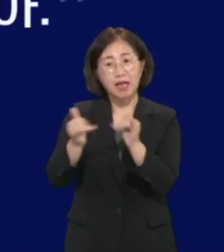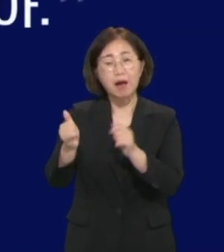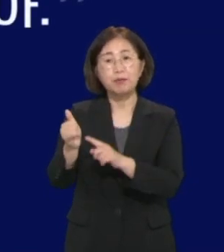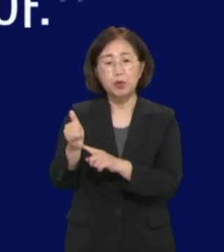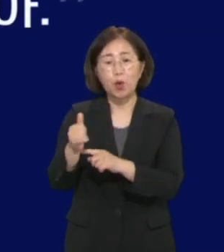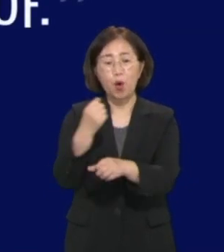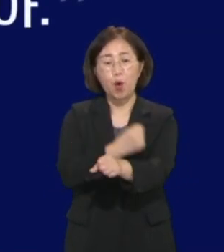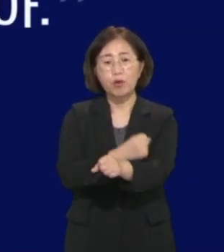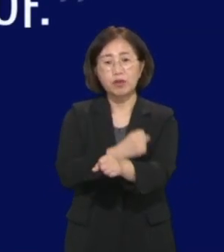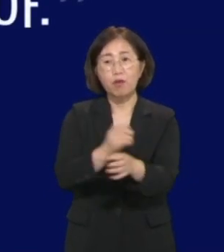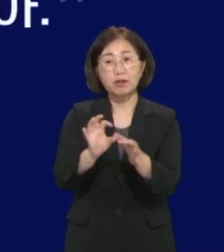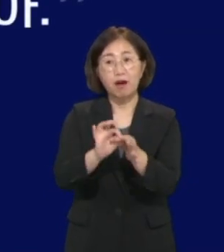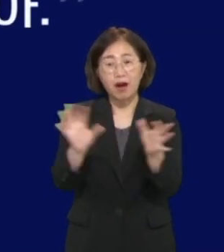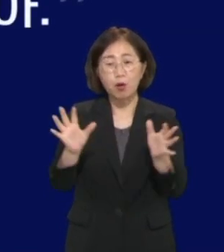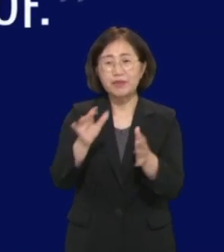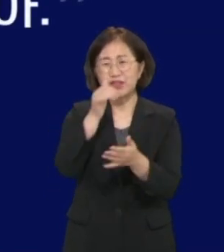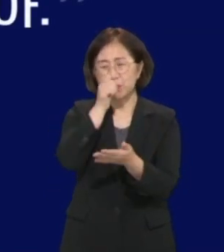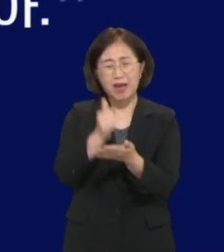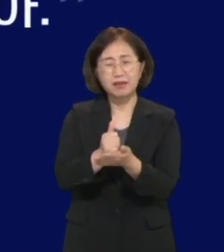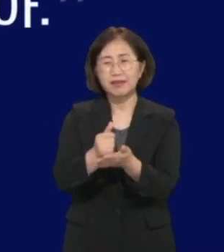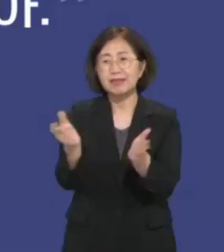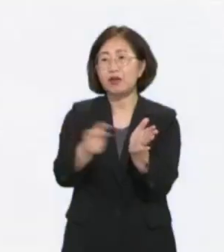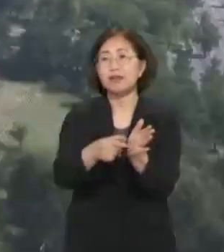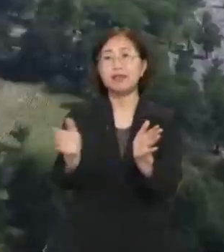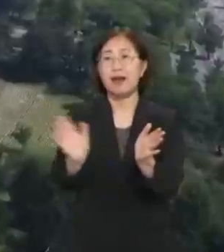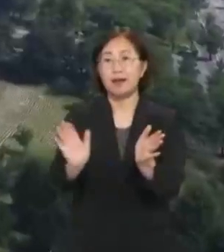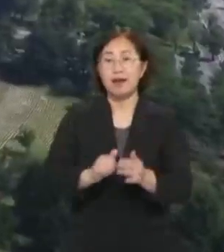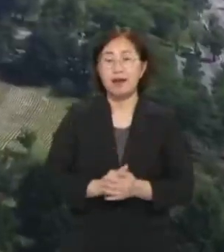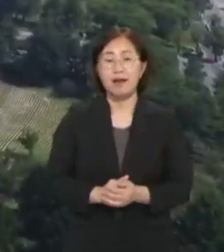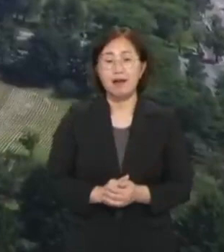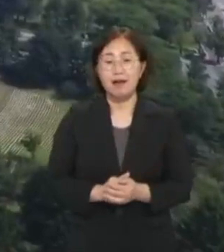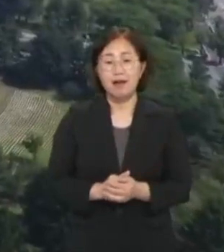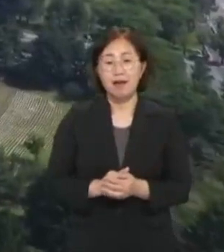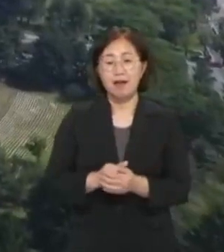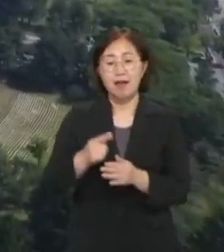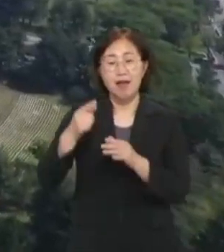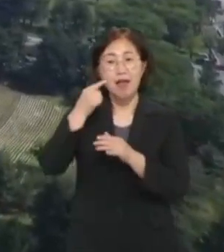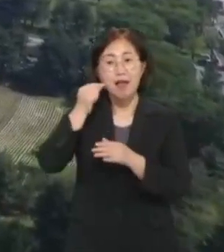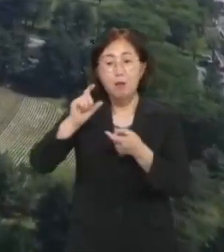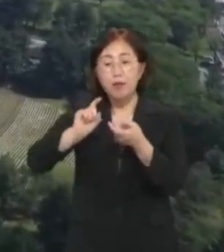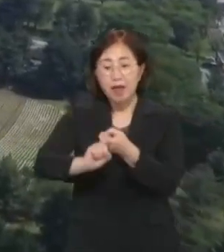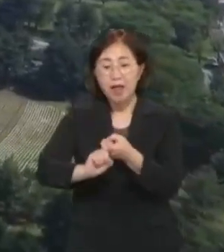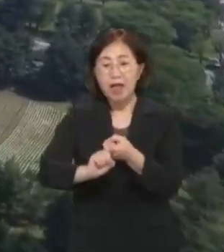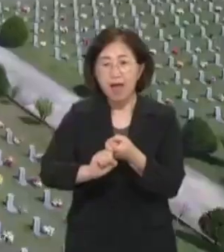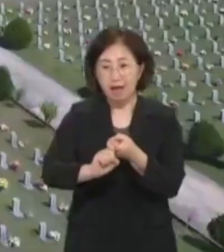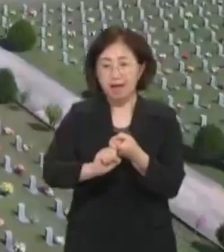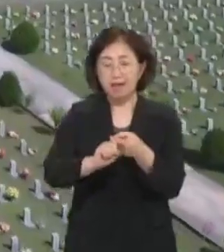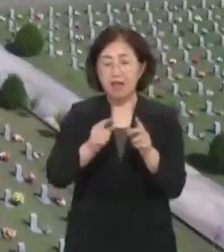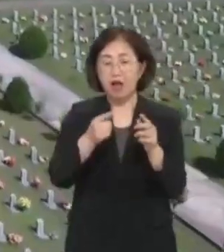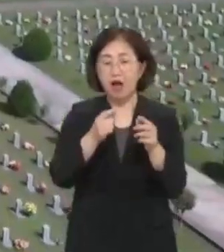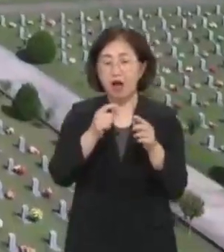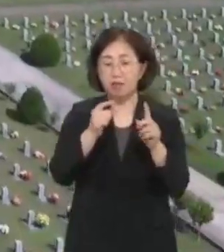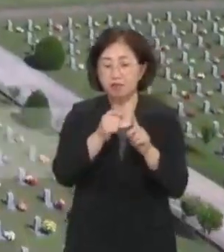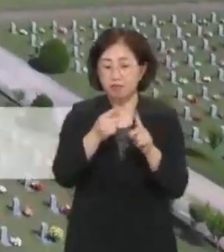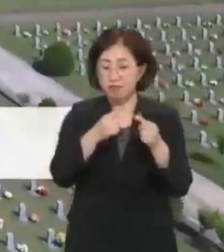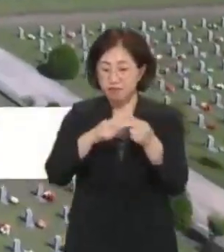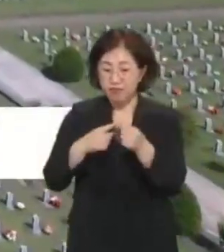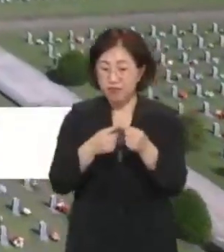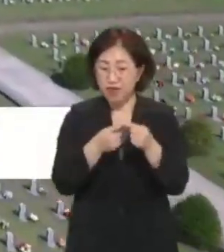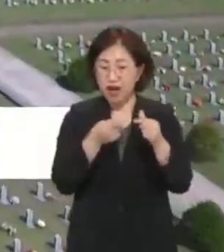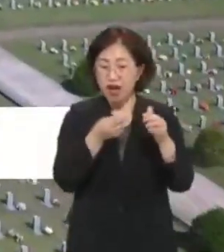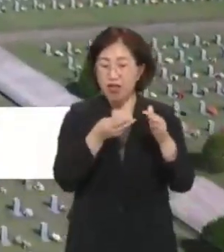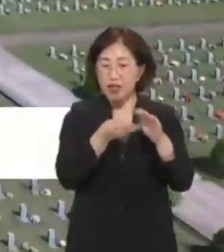관련 없는 범죄는 적지 않는다고 설명했습니다. 또 친일 문구가 적힌 채 현충원에 안장된 남은 11명에